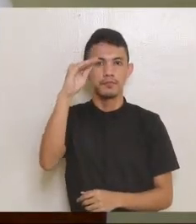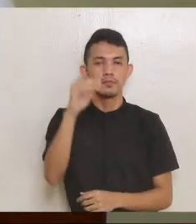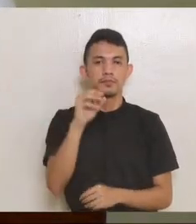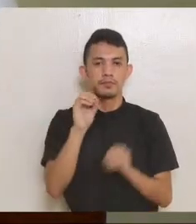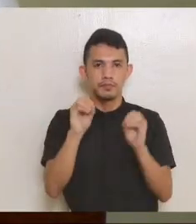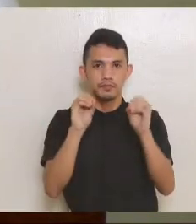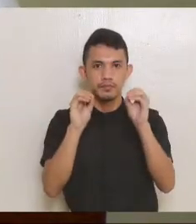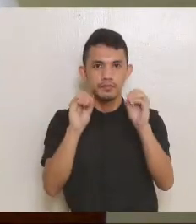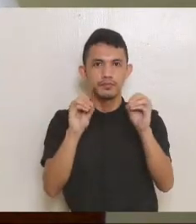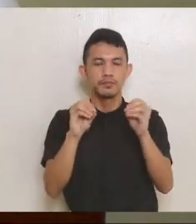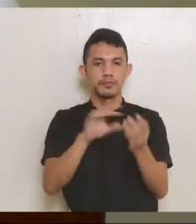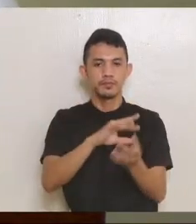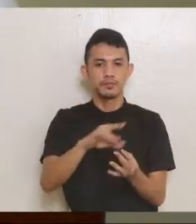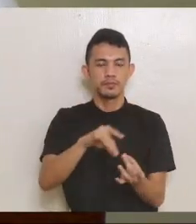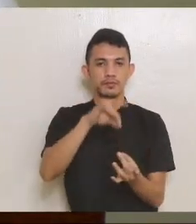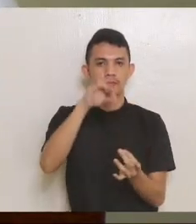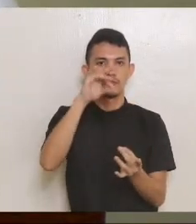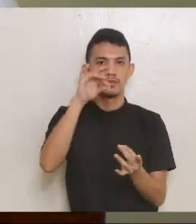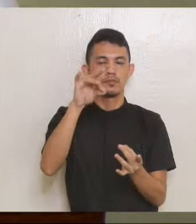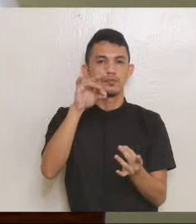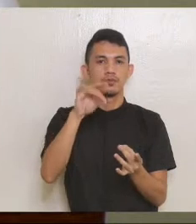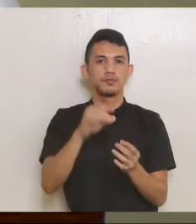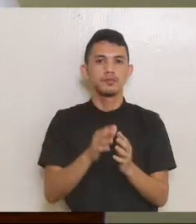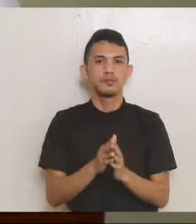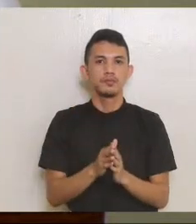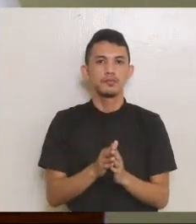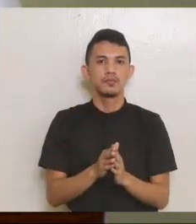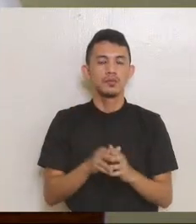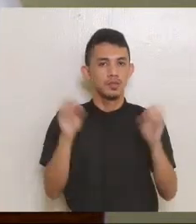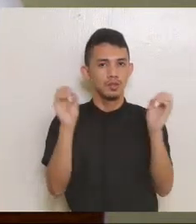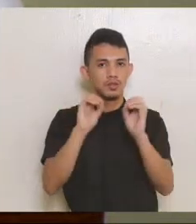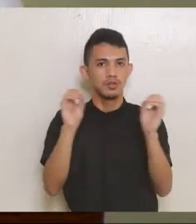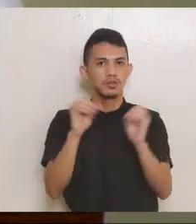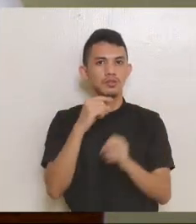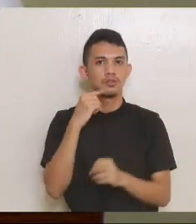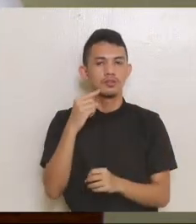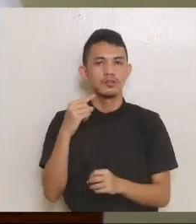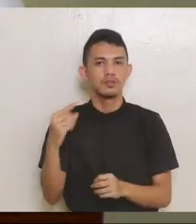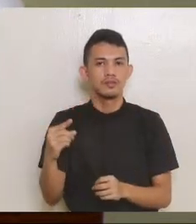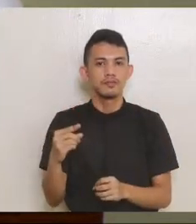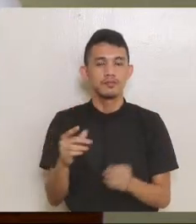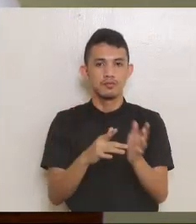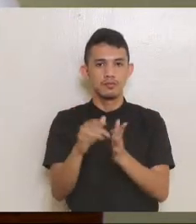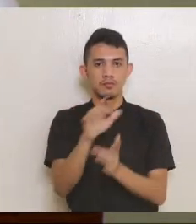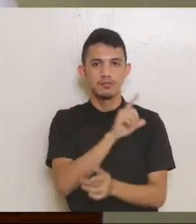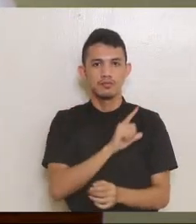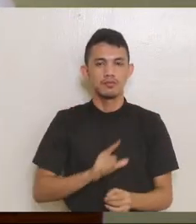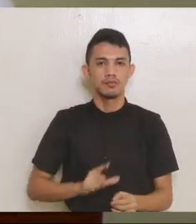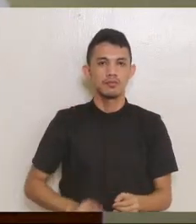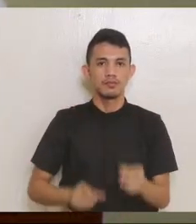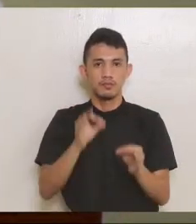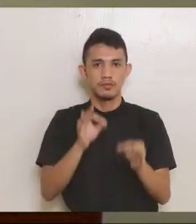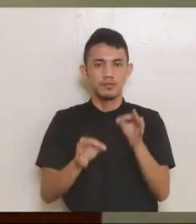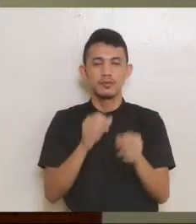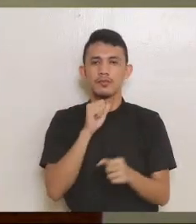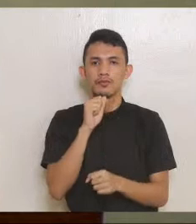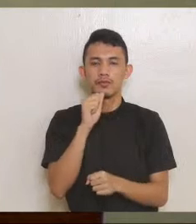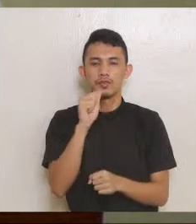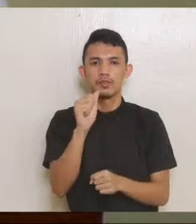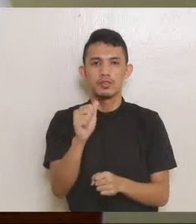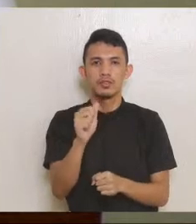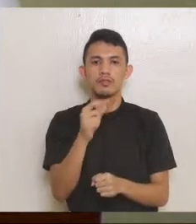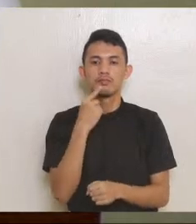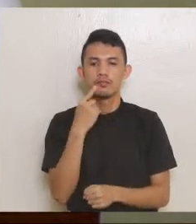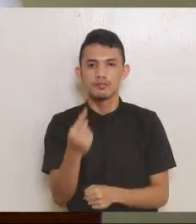Jesus ug walay makasugid nga si Jesus mao ang Ginoo gawas kun manduan siya sa Espiritu